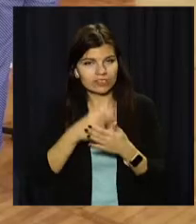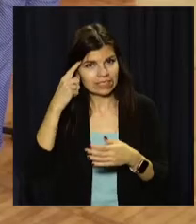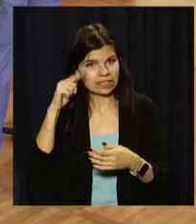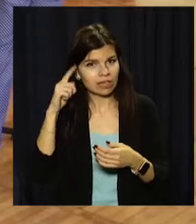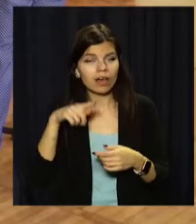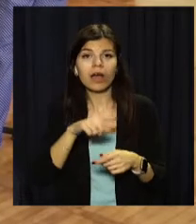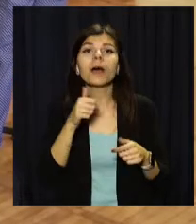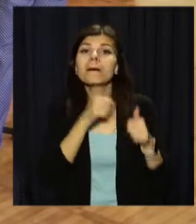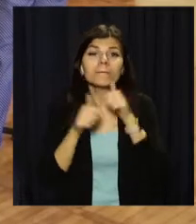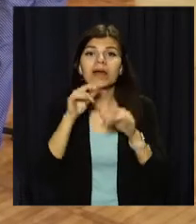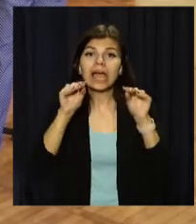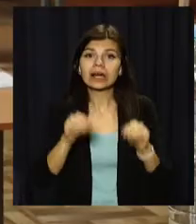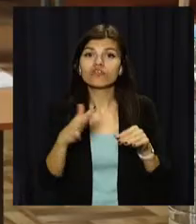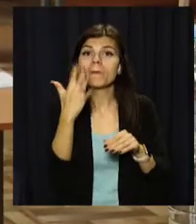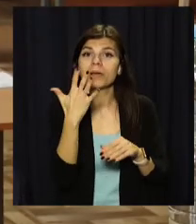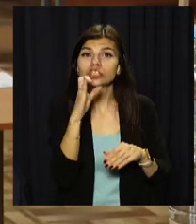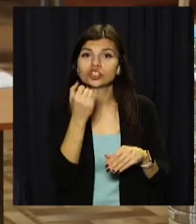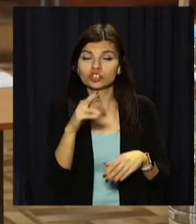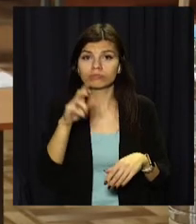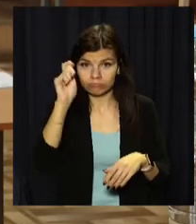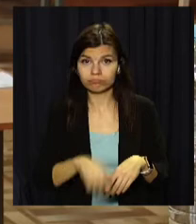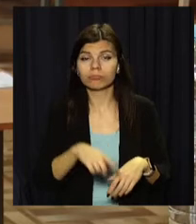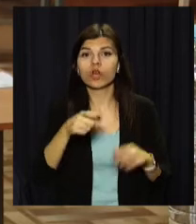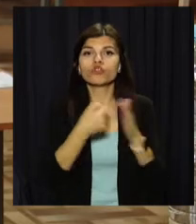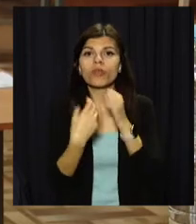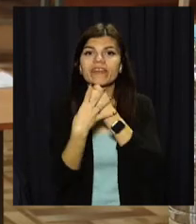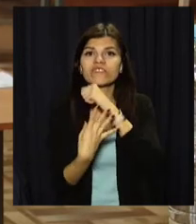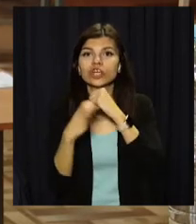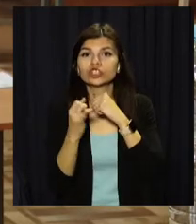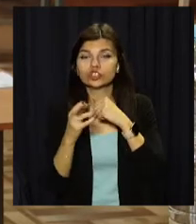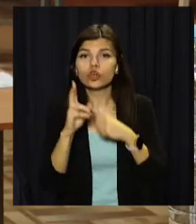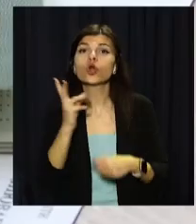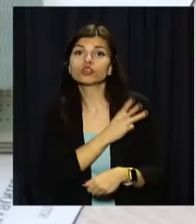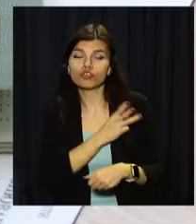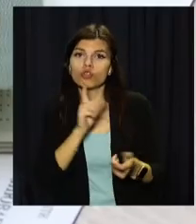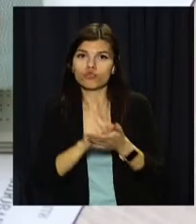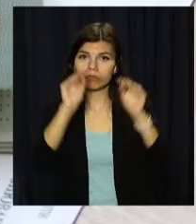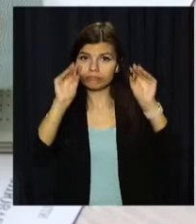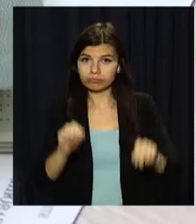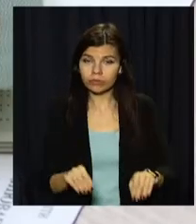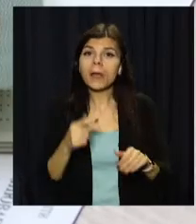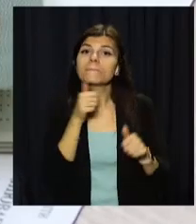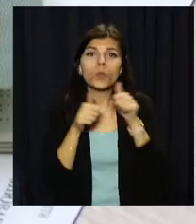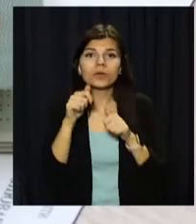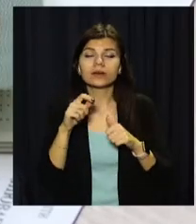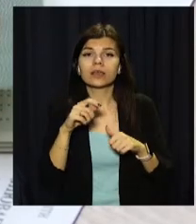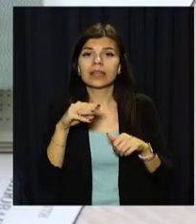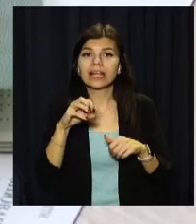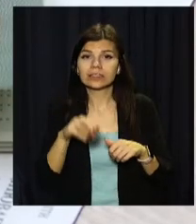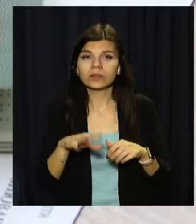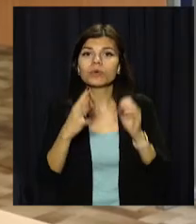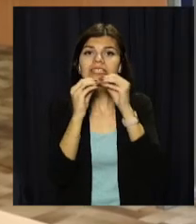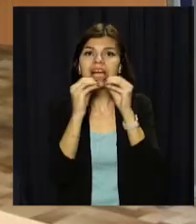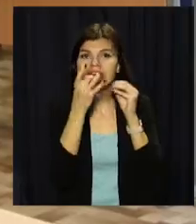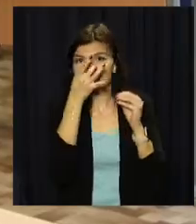Реєстрація на пробне ЗНО стартує вже 5 січня і триватиме до 19 січня 2021-го. Пробне тестування відбудеться 10